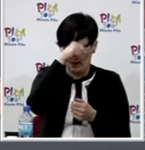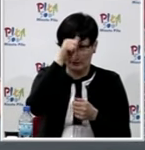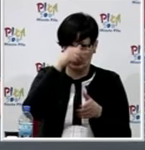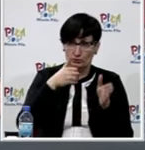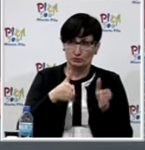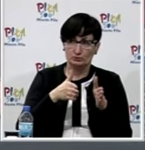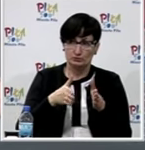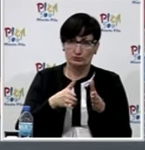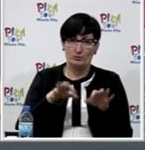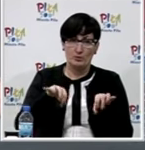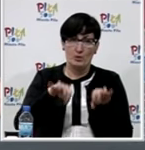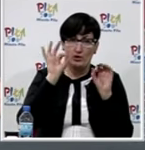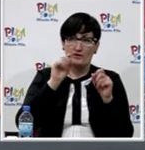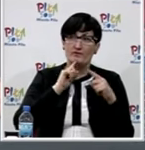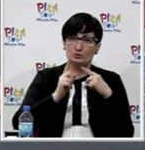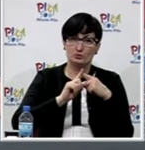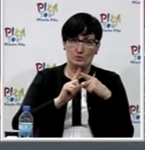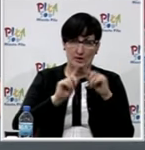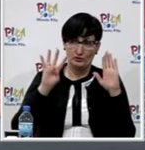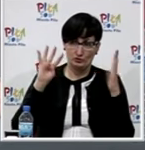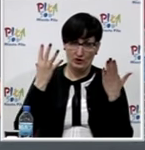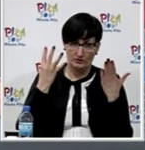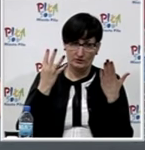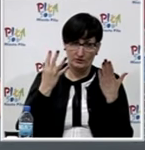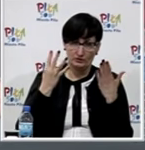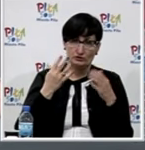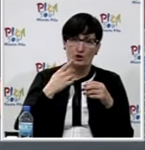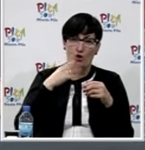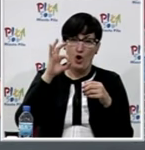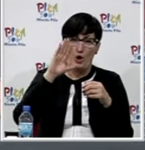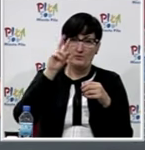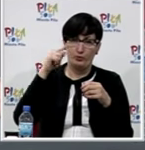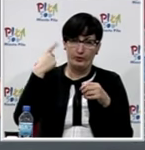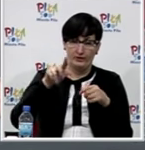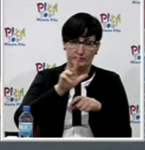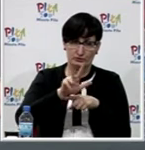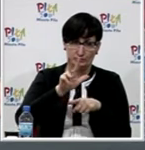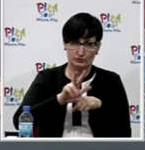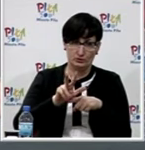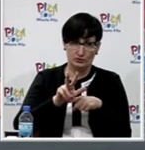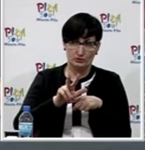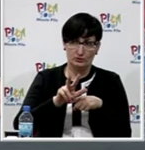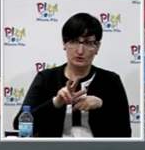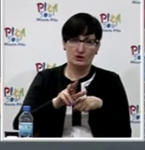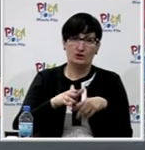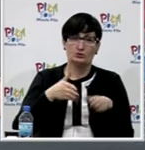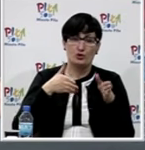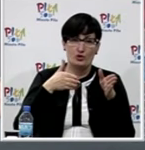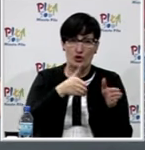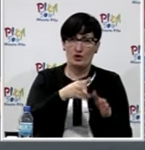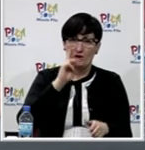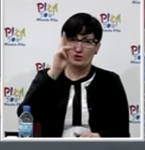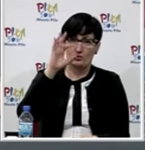I tak w okręgu wyborczym numer 9, obwód 13, w miejsce słów droga kotuńska wpisuje